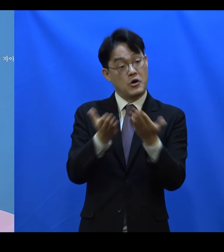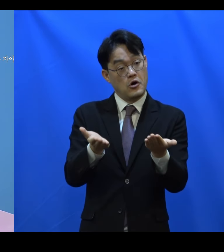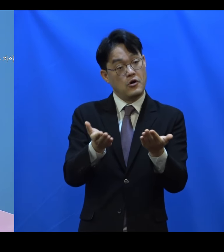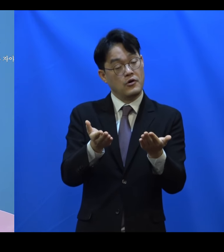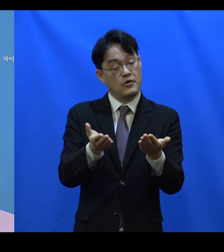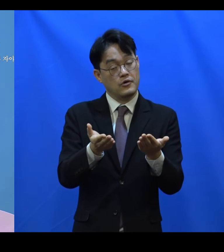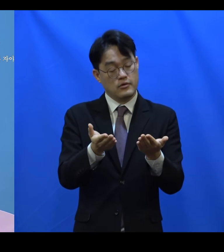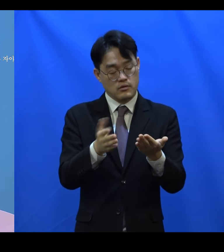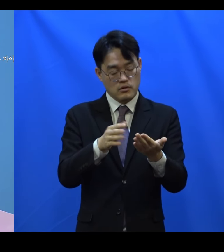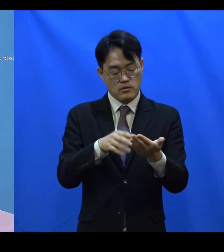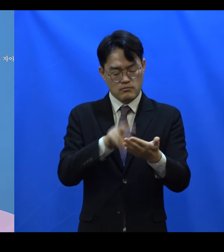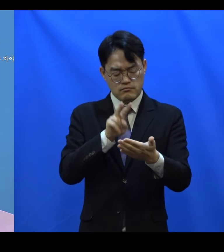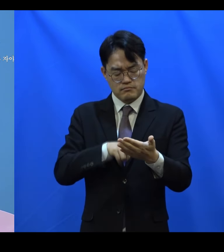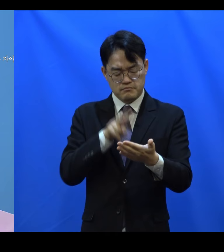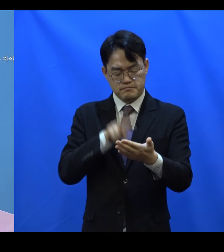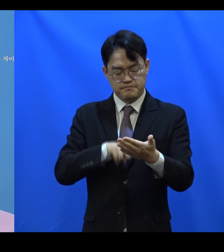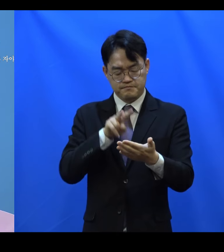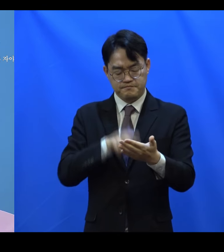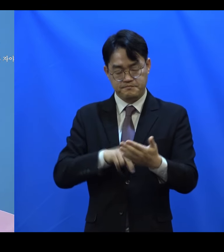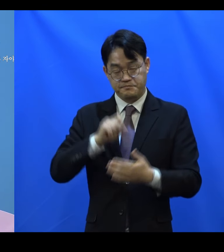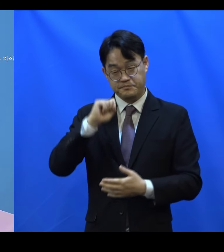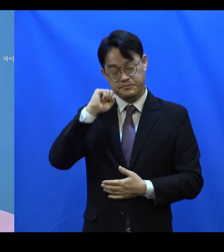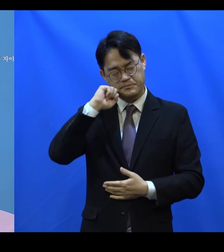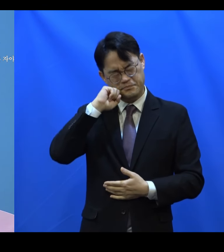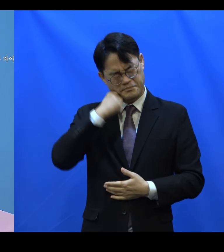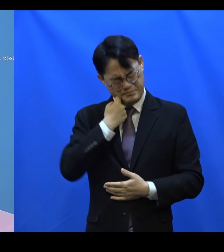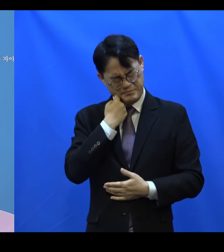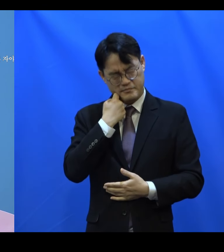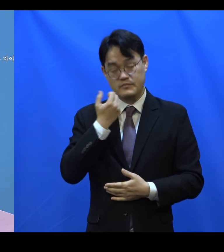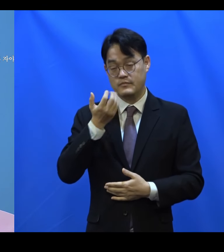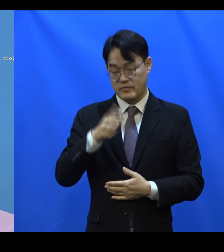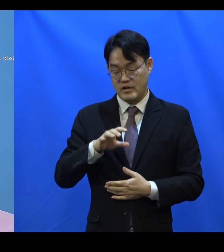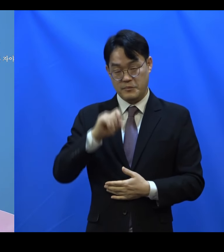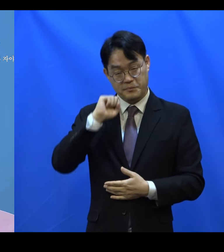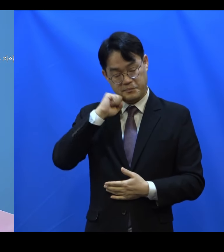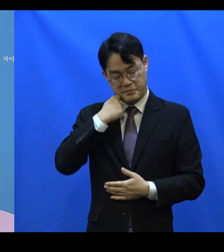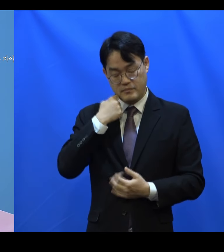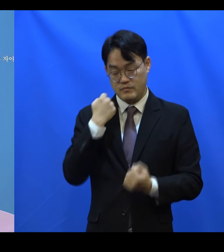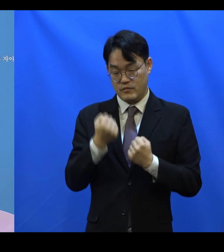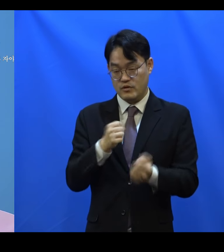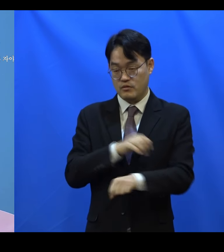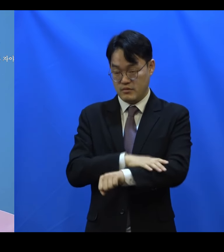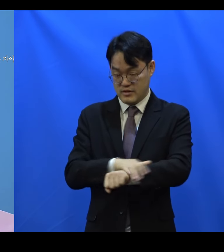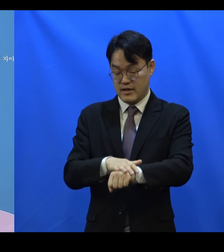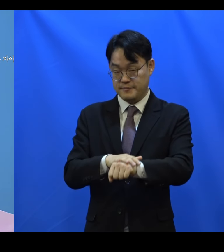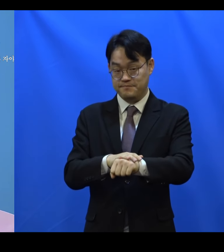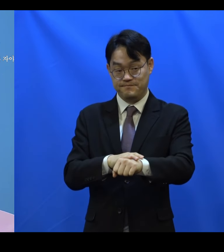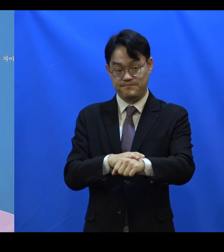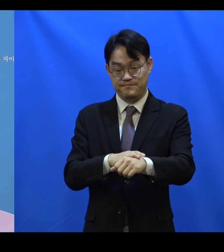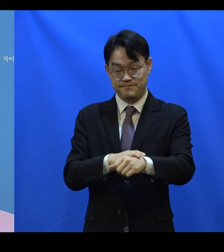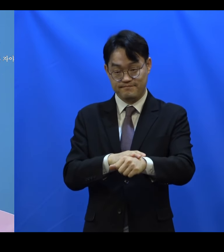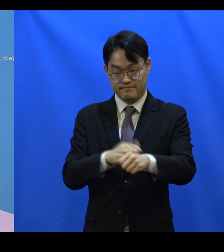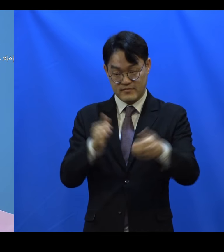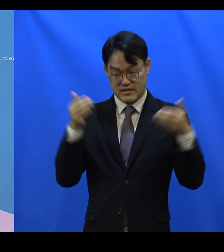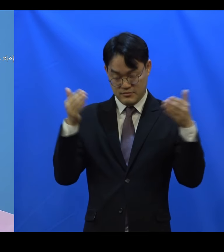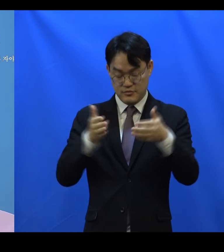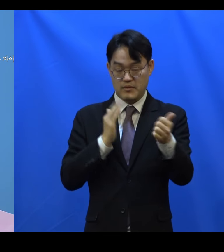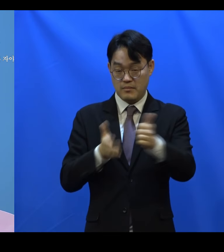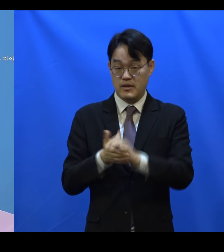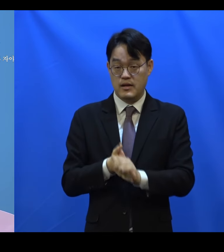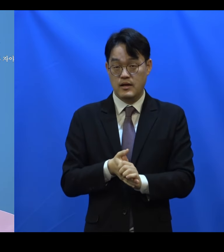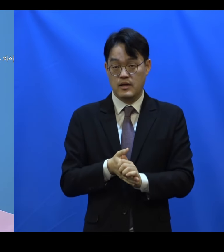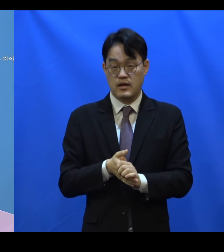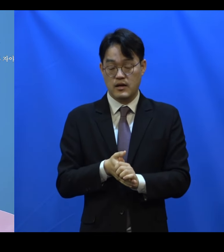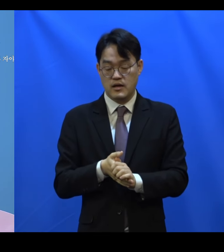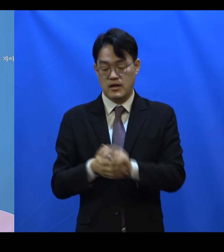있는데 뭐 잘 몰라도 여러분이 따라오시면 되겠습니다. 자, 2절은 자신의 신부를 향해서 한